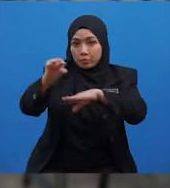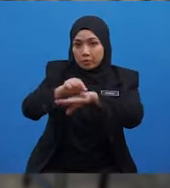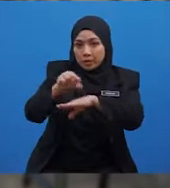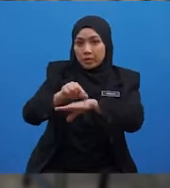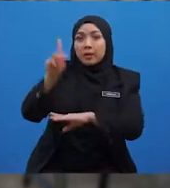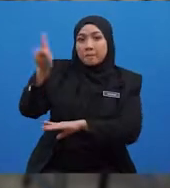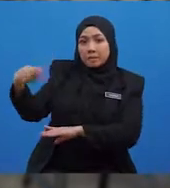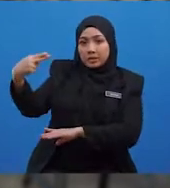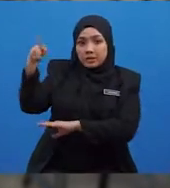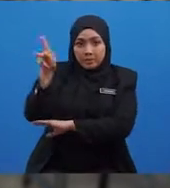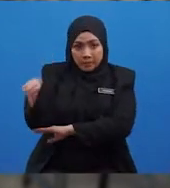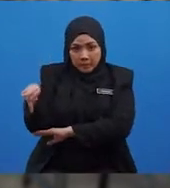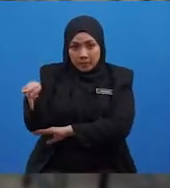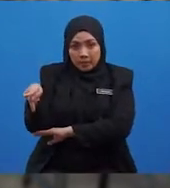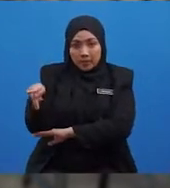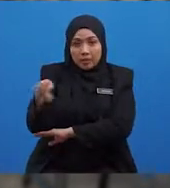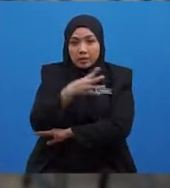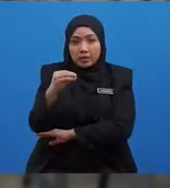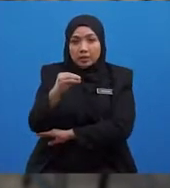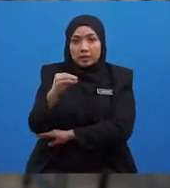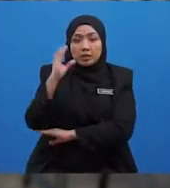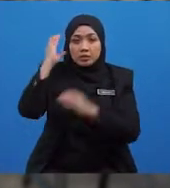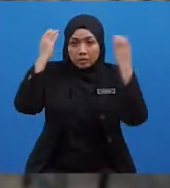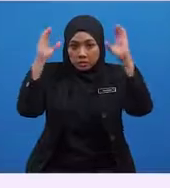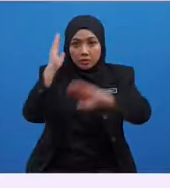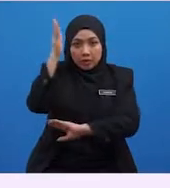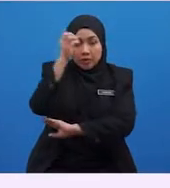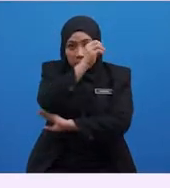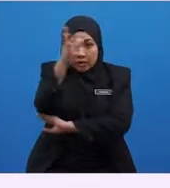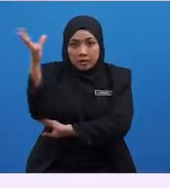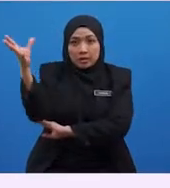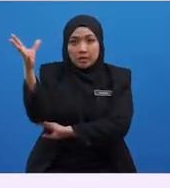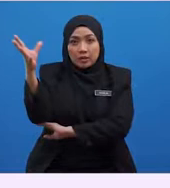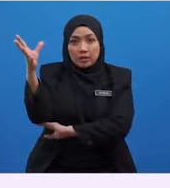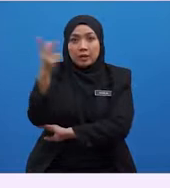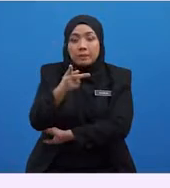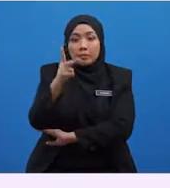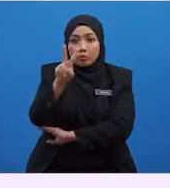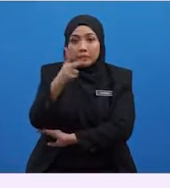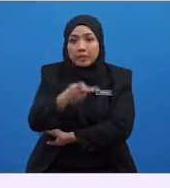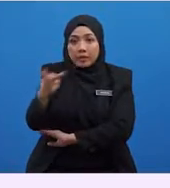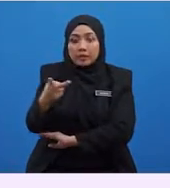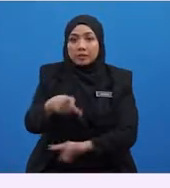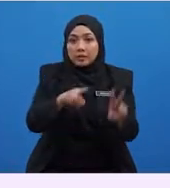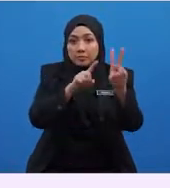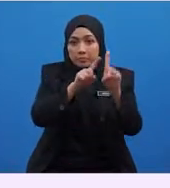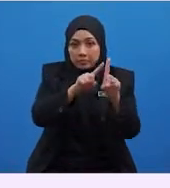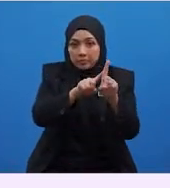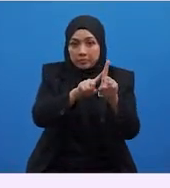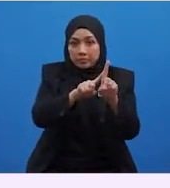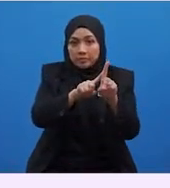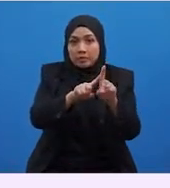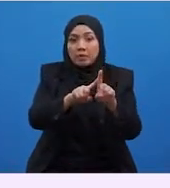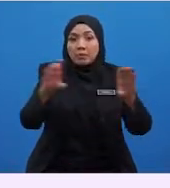cikgu akan menerangkan dua perkara, iaitu perkara pertama, membina laman web yang